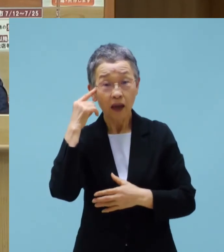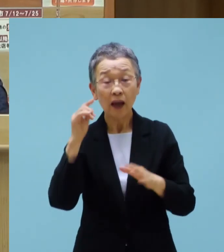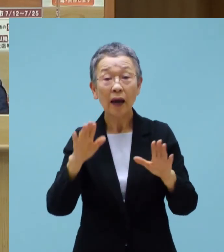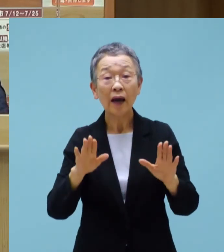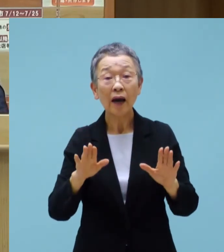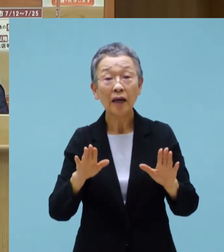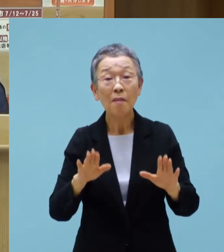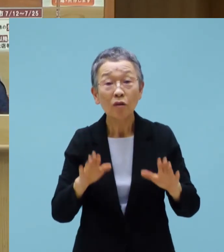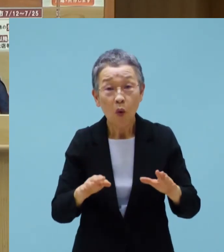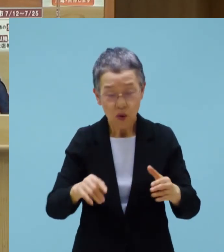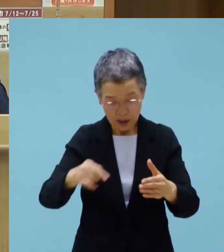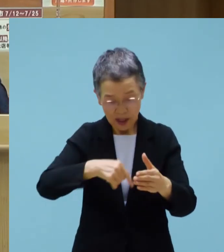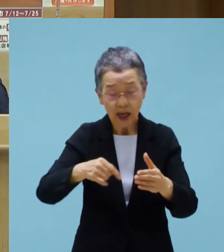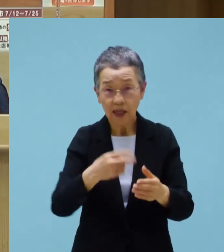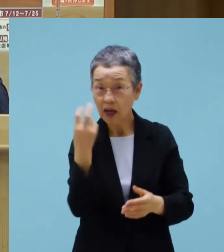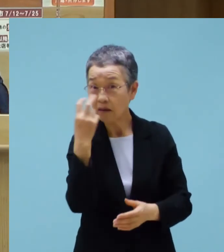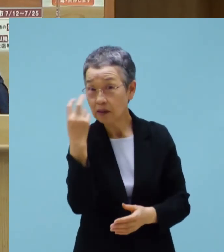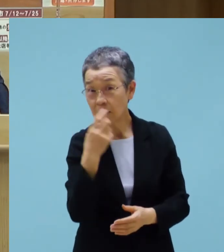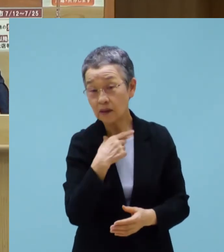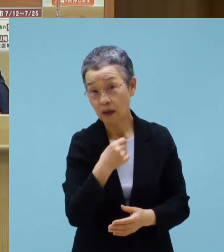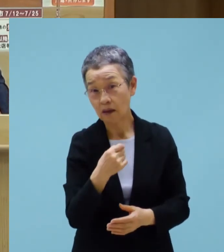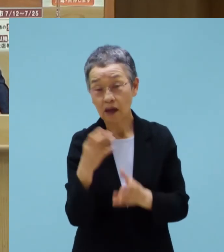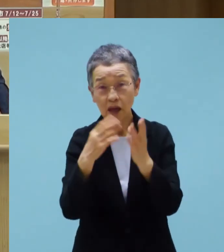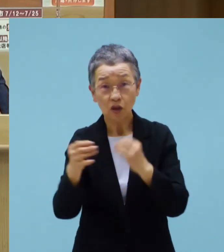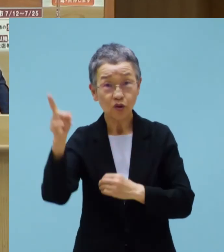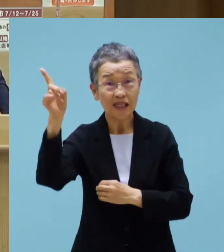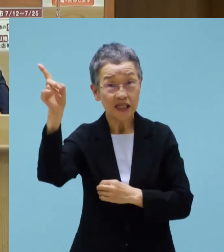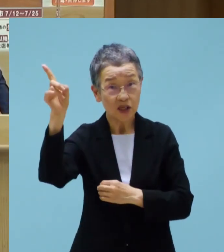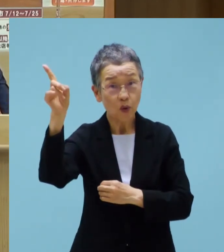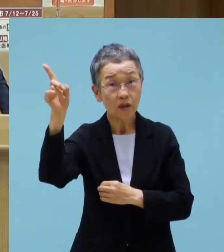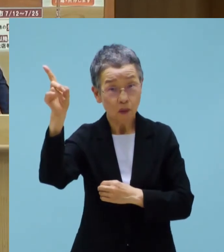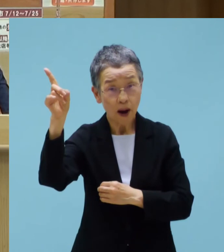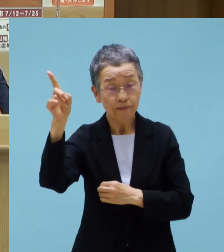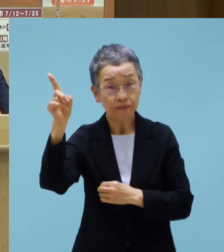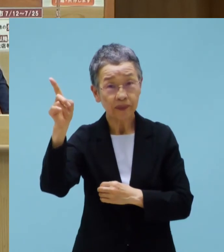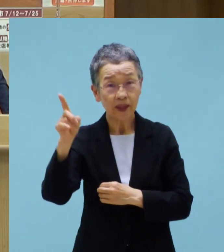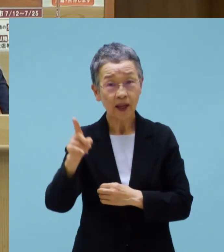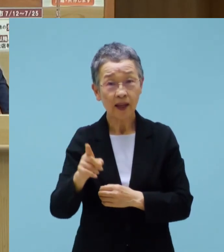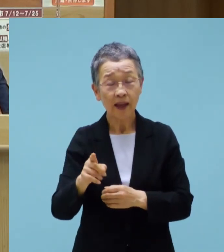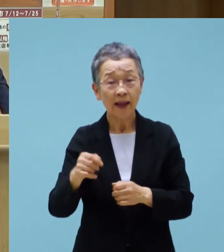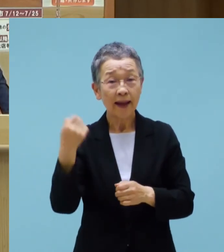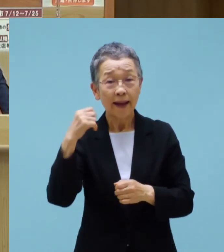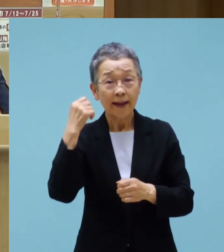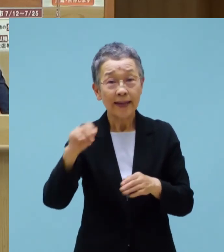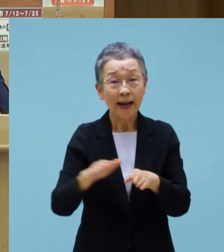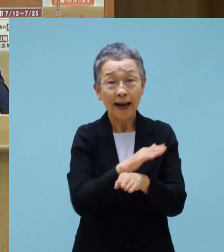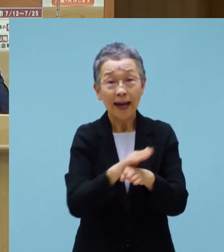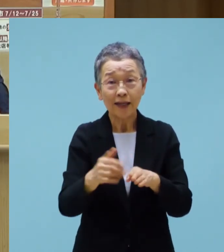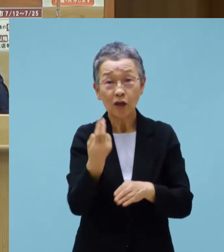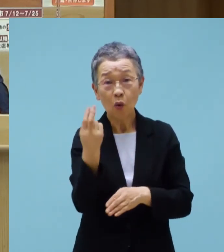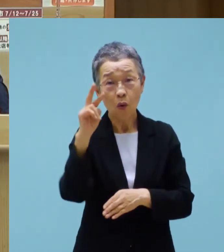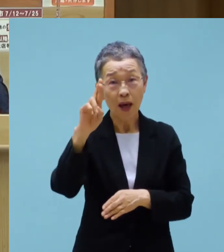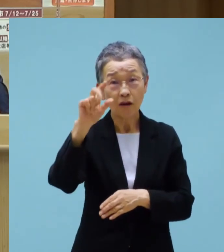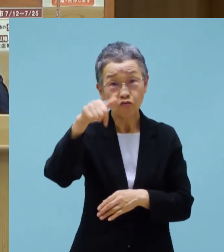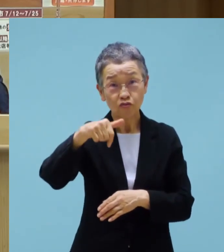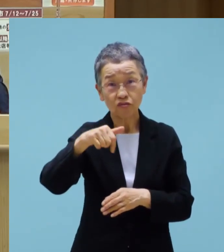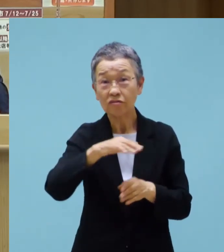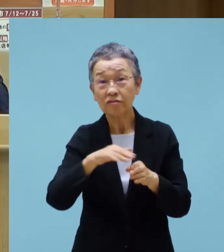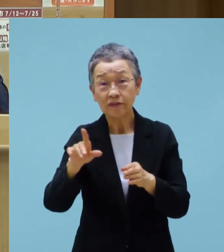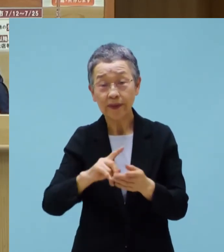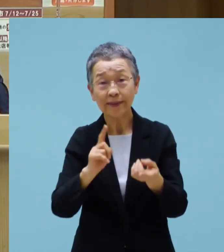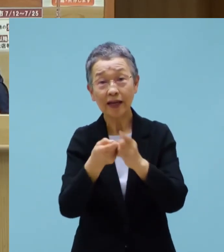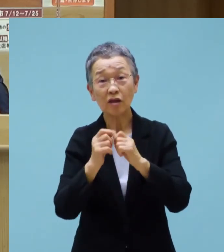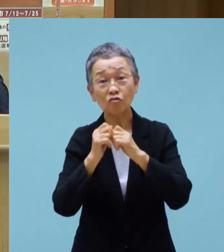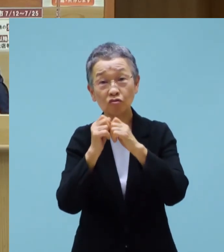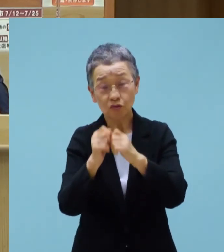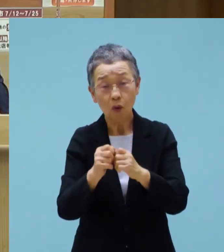話で確認なんですけれども、国においては南海トラフ地震に関してはですね、対策をすると、自治体が対策をす